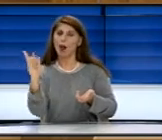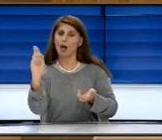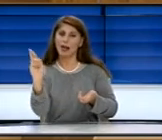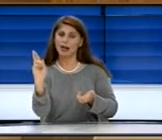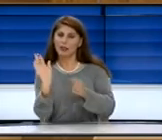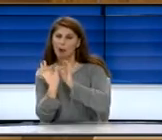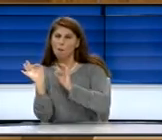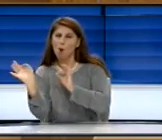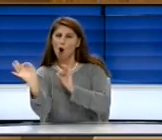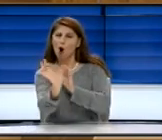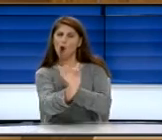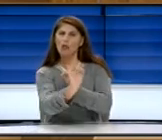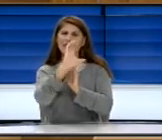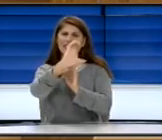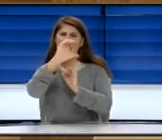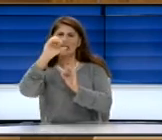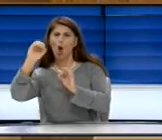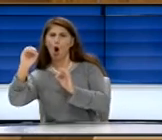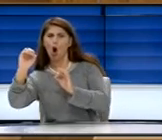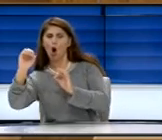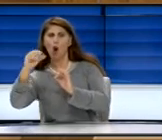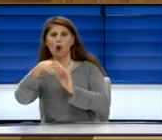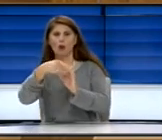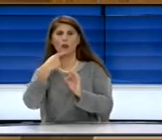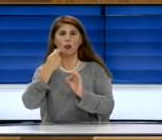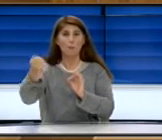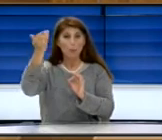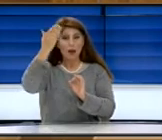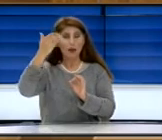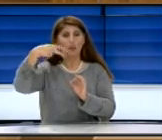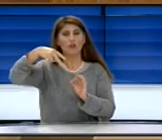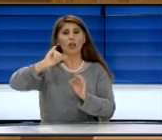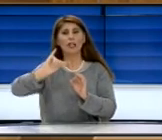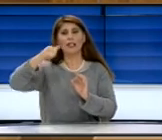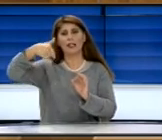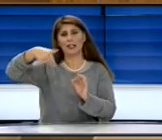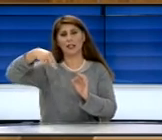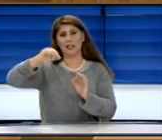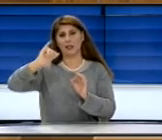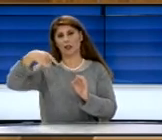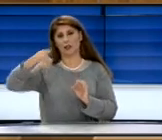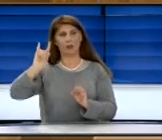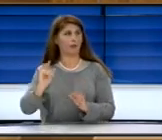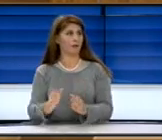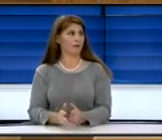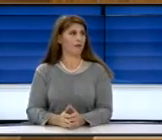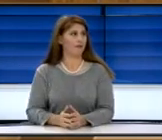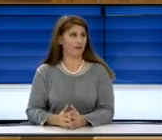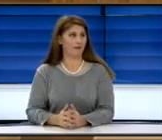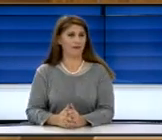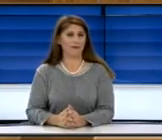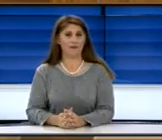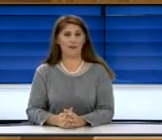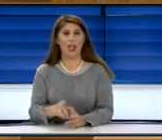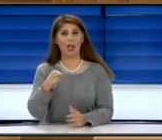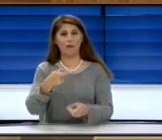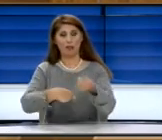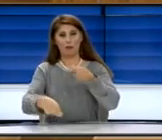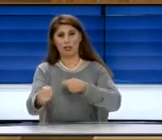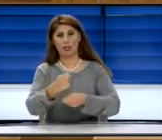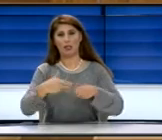διοξιδίου του άνθρακα της Ευρωπαϊκής Ένωσης κάνει πανάκριβο και το λιγνίτι? Μια τέτοια λοιπόν